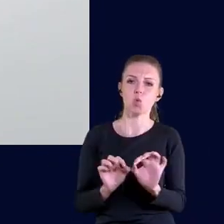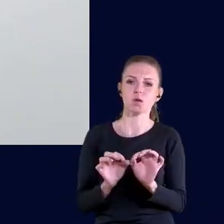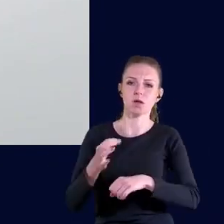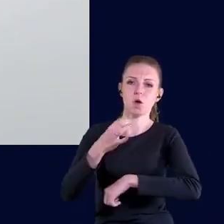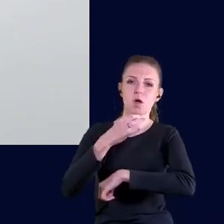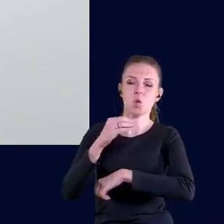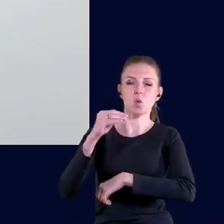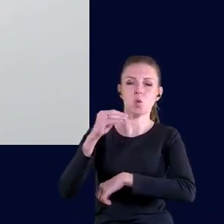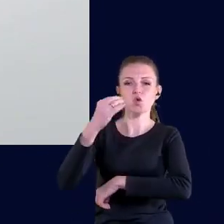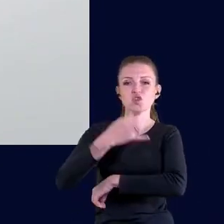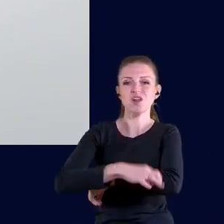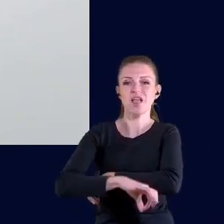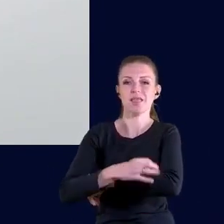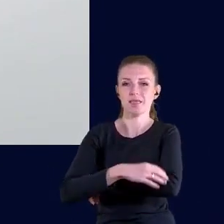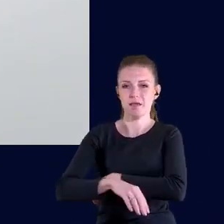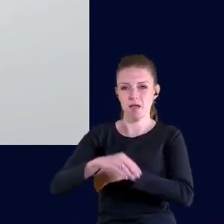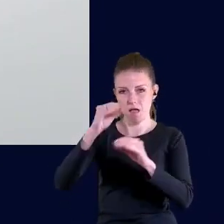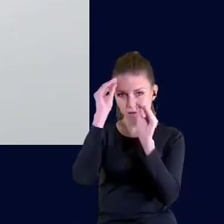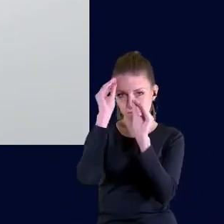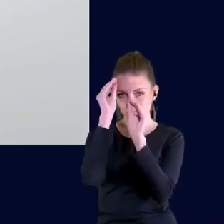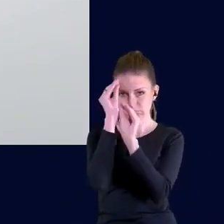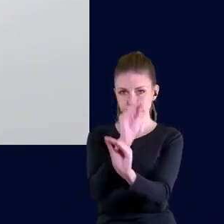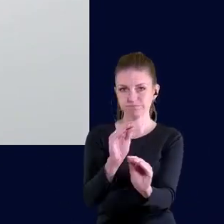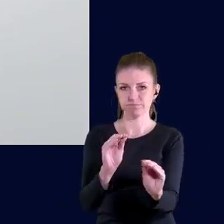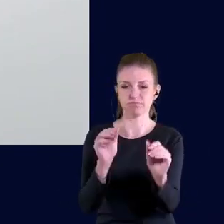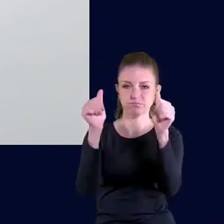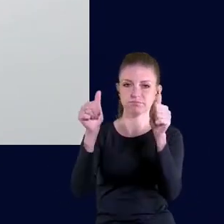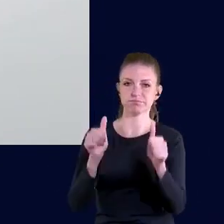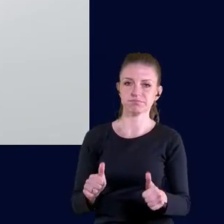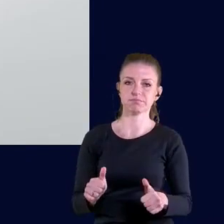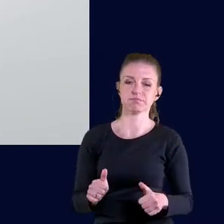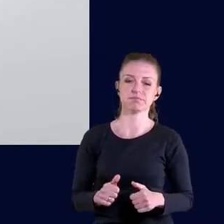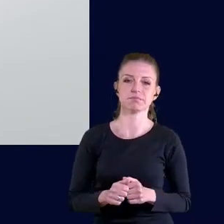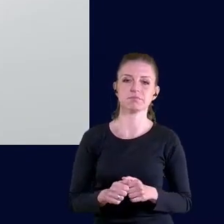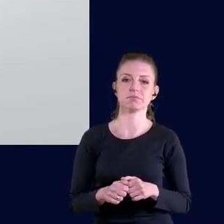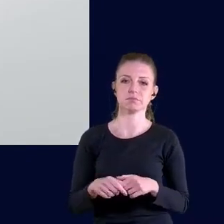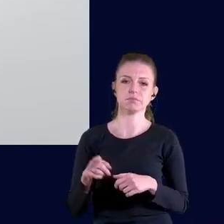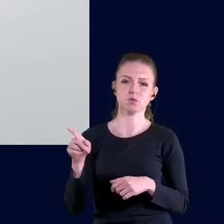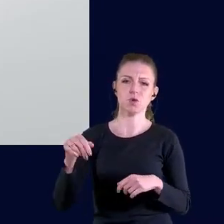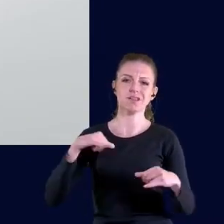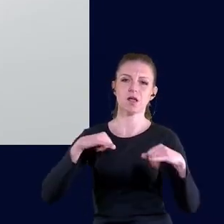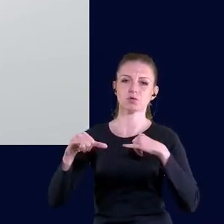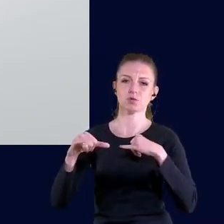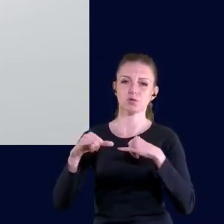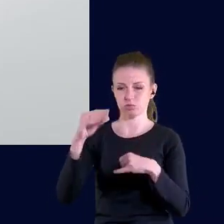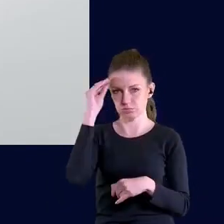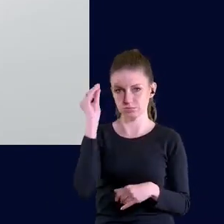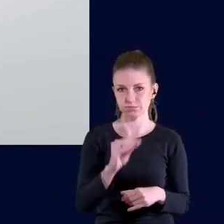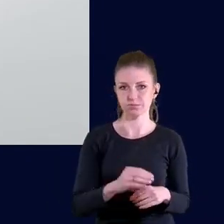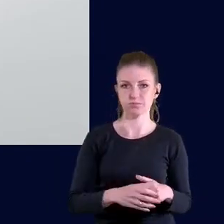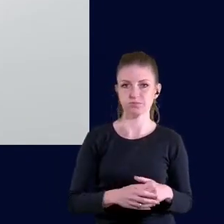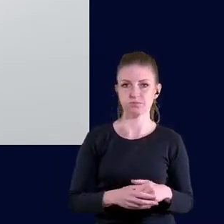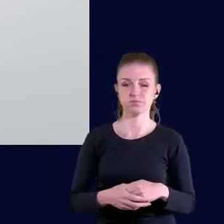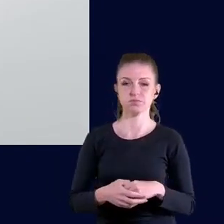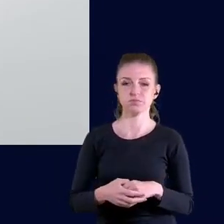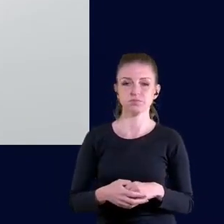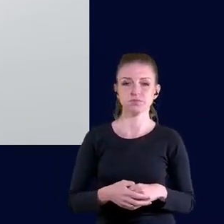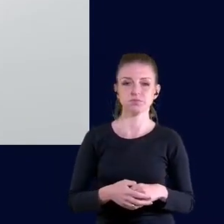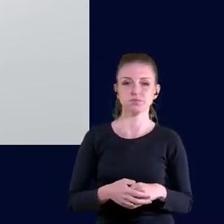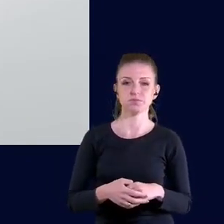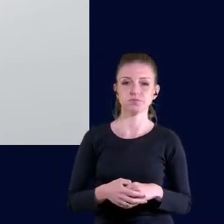na poziomie informacji od władz uczelni i dodatkowo